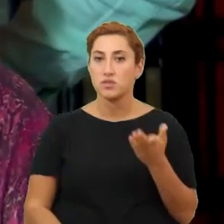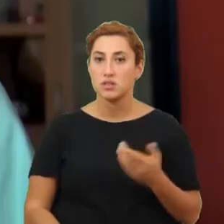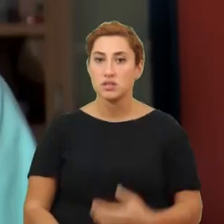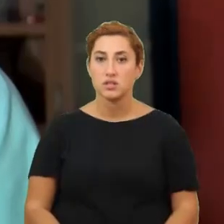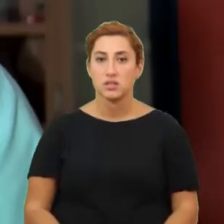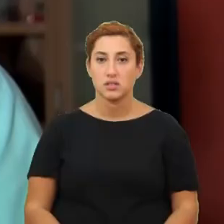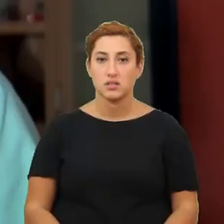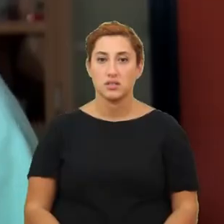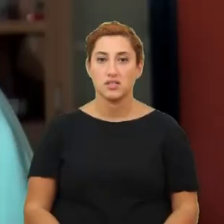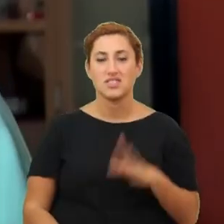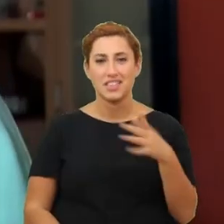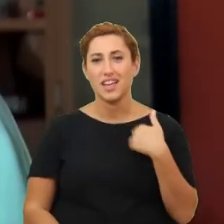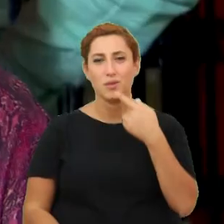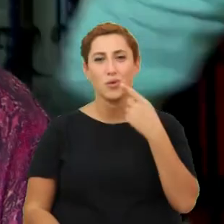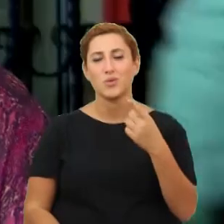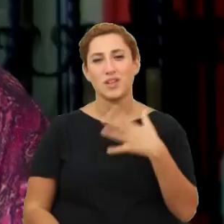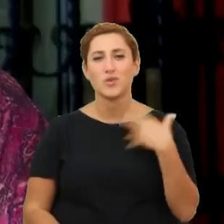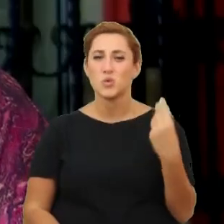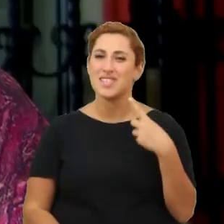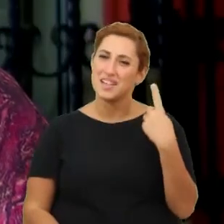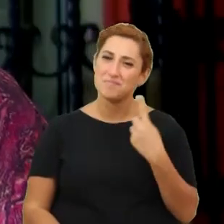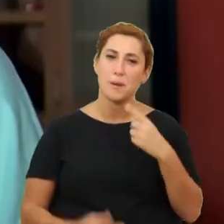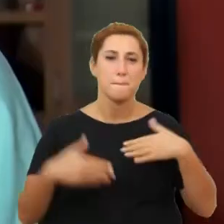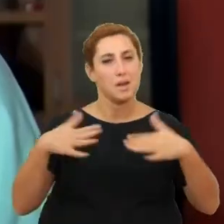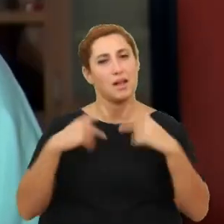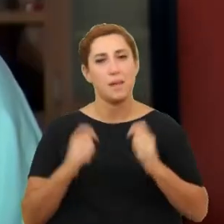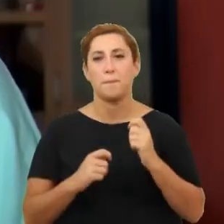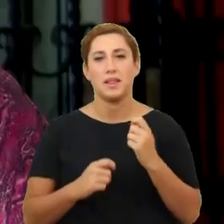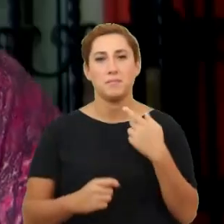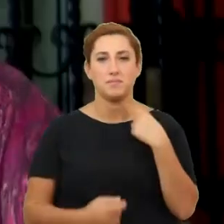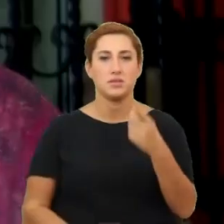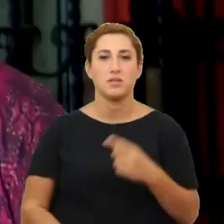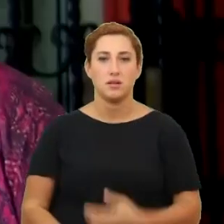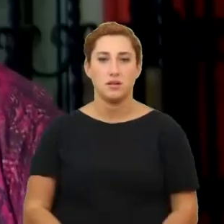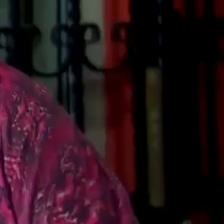yapacaksınız? Şey diyoruz biz anne, şöyle güzel bir barbekü yapalım sana biz.